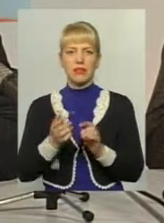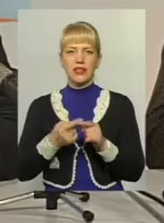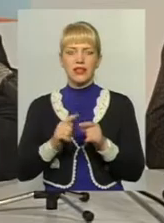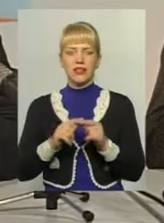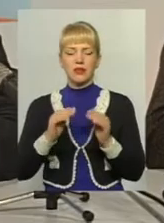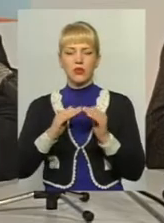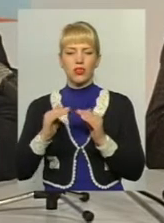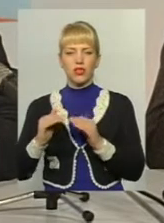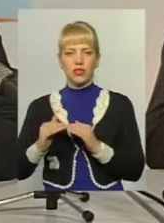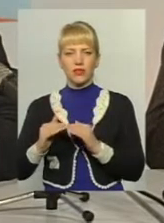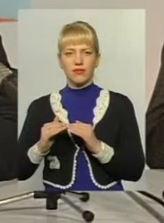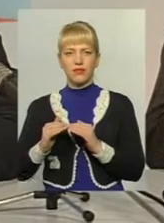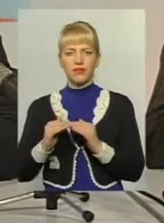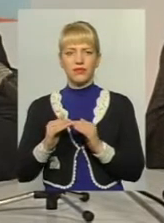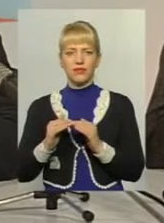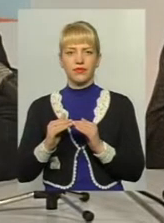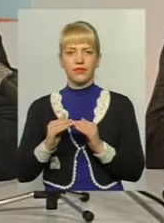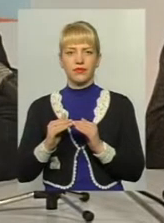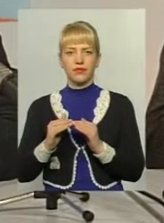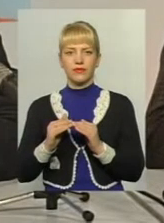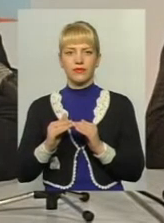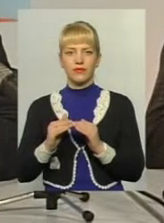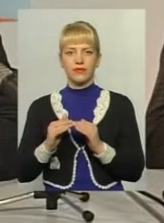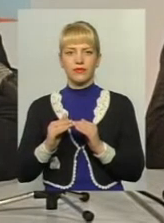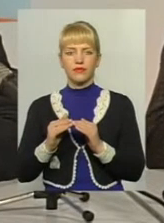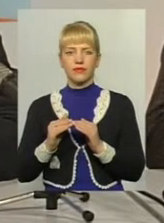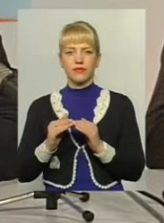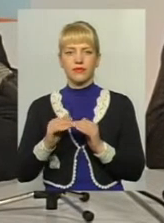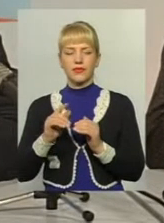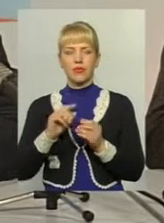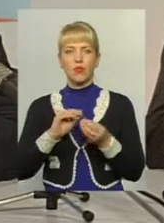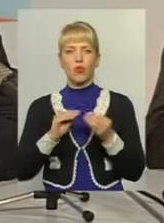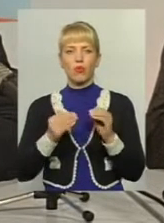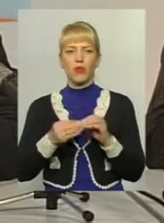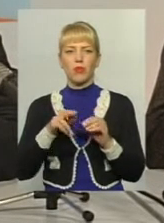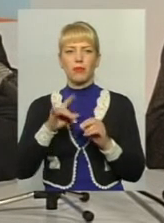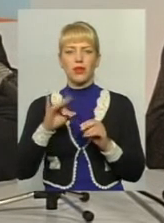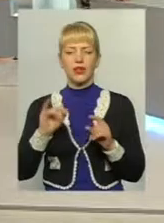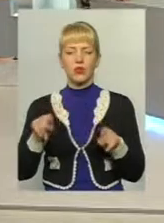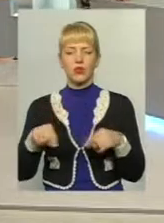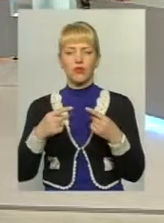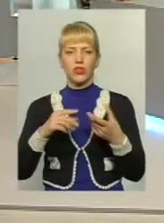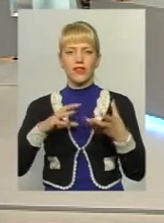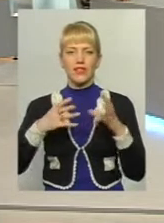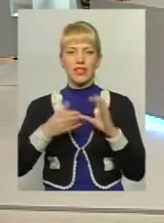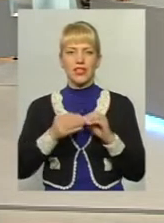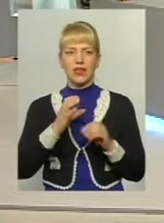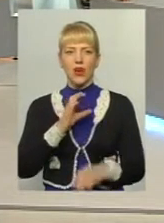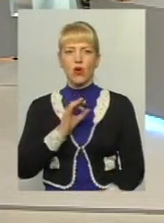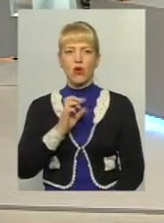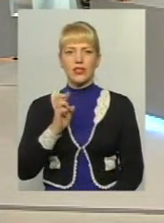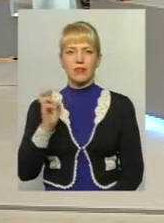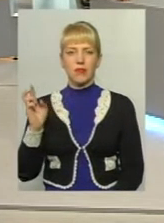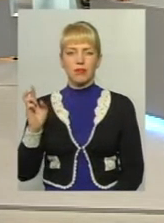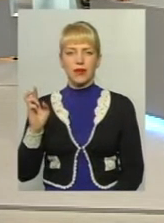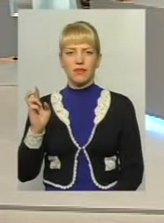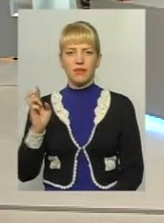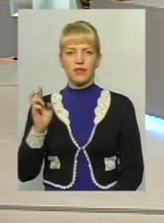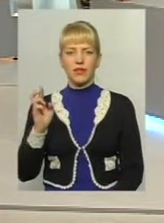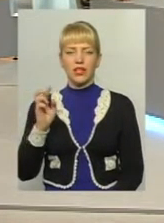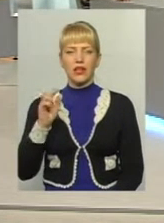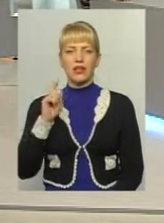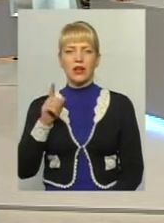створюють ОСББ після ЖЕКів. Там інші зовсім проблеми. Там є проблеми, знов-таки, з документацією, передачею